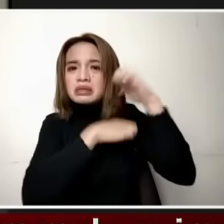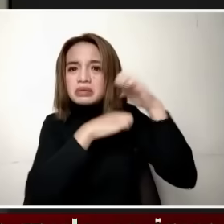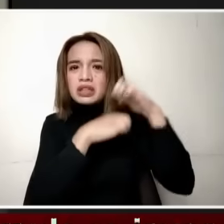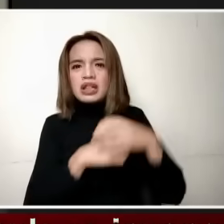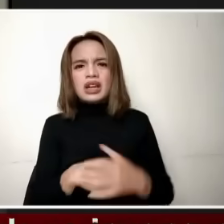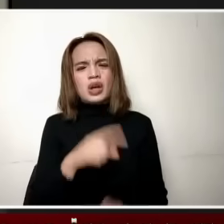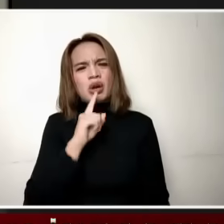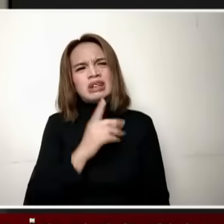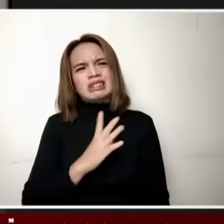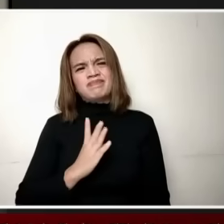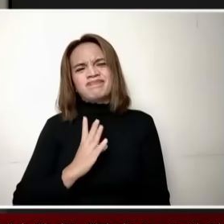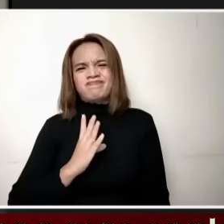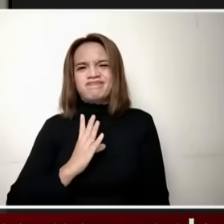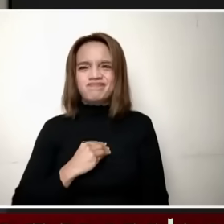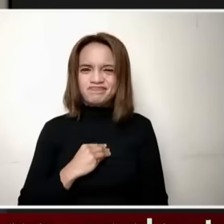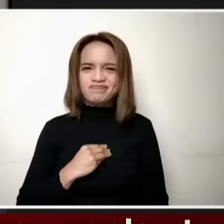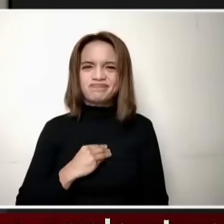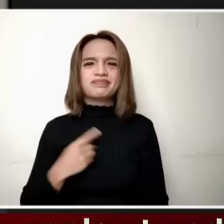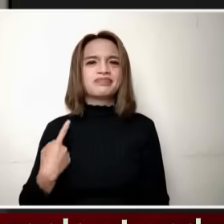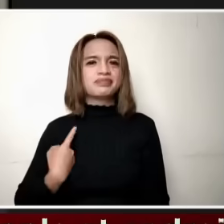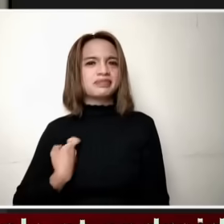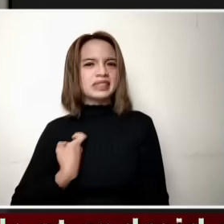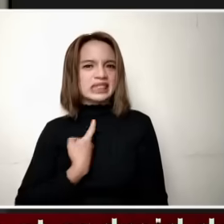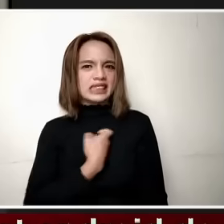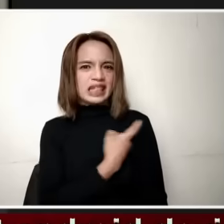nakaka-demoralize. Masakit.